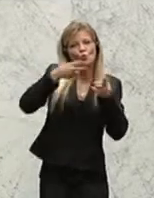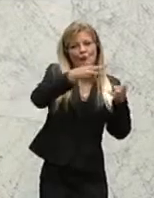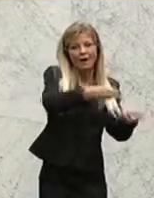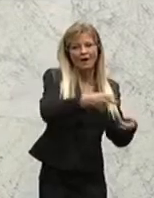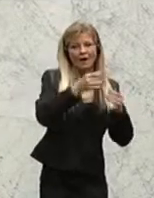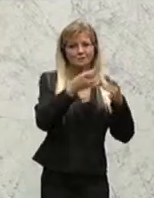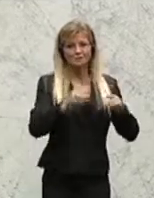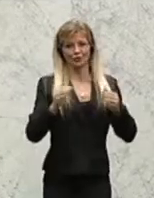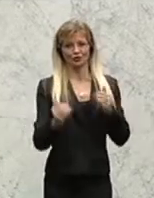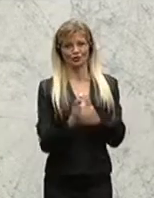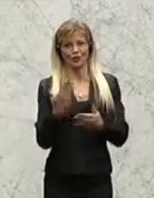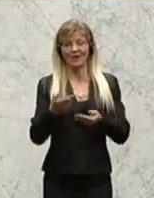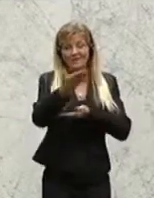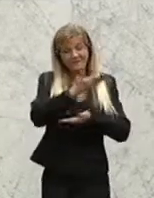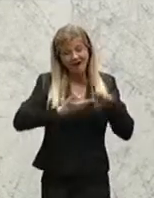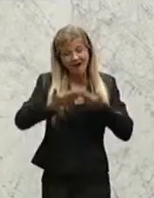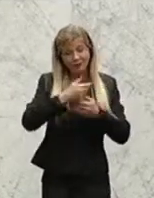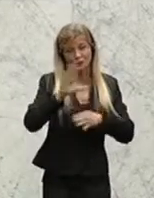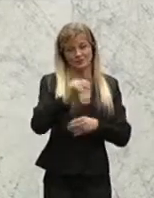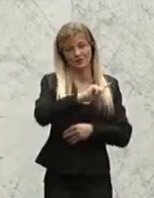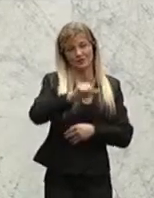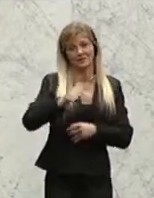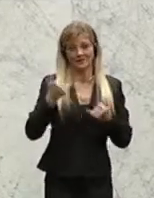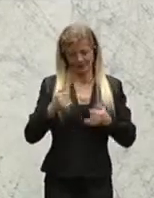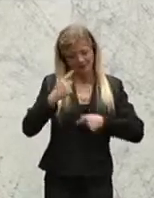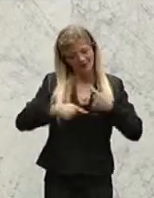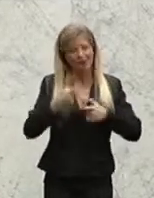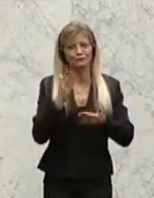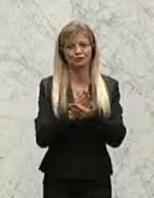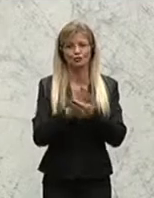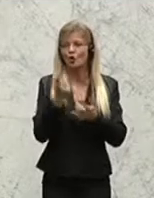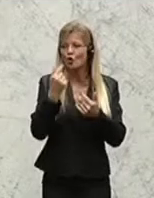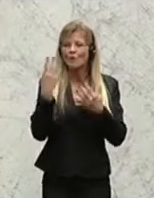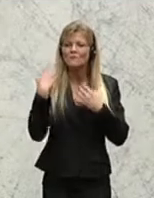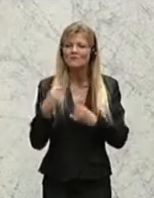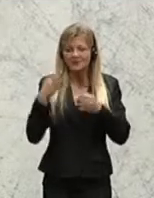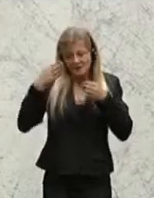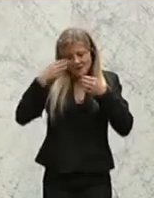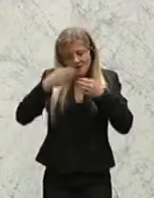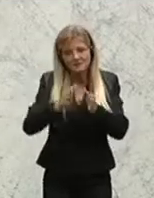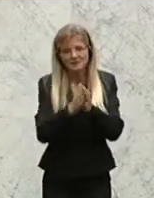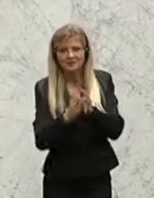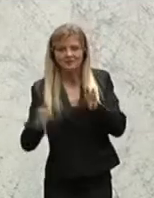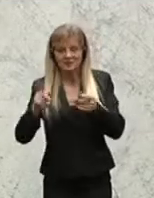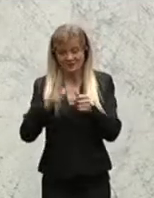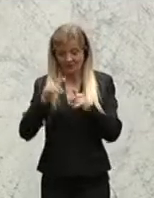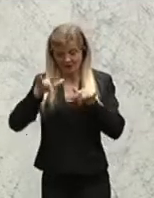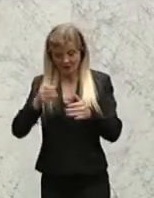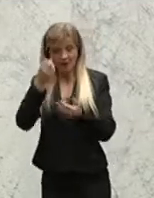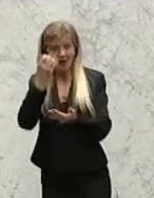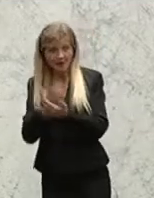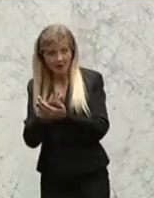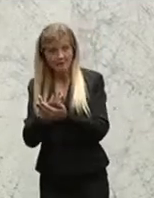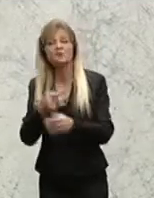mit den Ländern laufen und werden demnächst in eine intensive Phase kommen. Über die Ergebnisse werden wir selbstverständlich auch nach